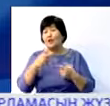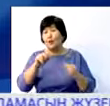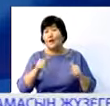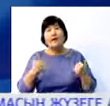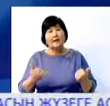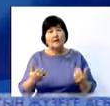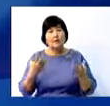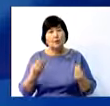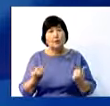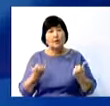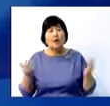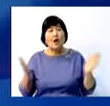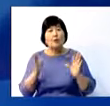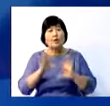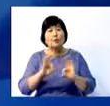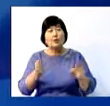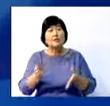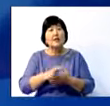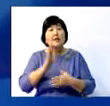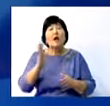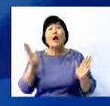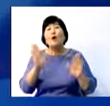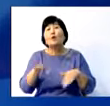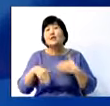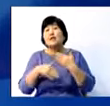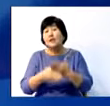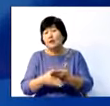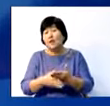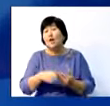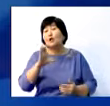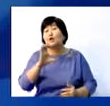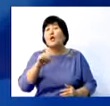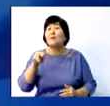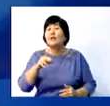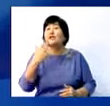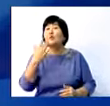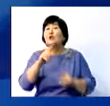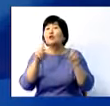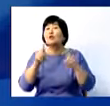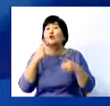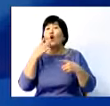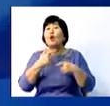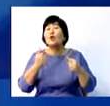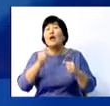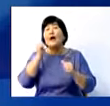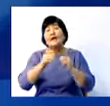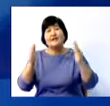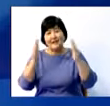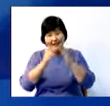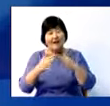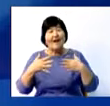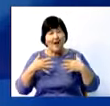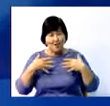Ал қазір бүгінгі күнге арналған ауа райы болжаммен таныс болыңыздар. Ауа райы директорының демеушісі Сұлтан Плаза 5 жұлдызды қонақ үйі. Әр шаңыраққа